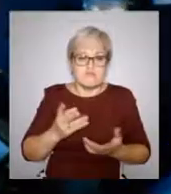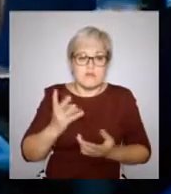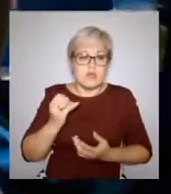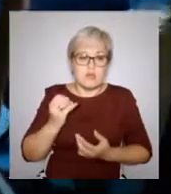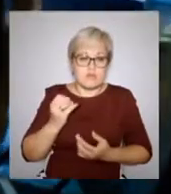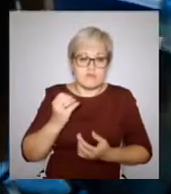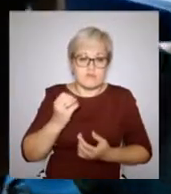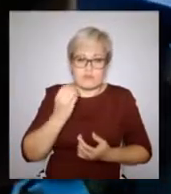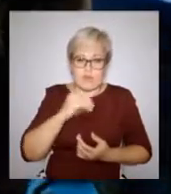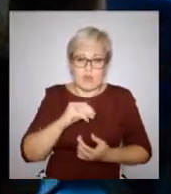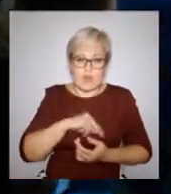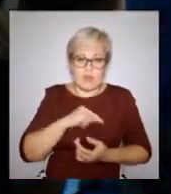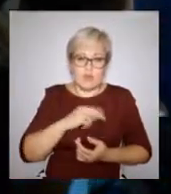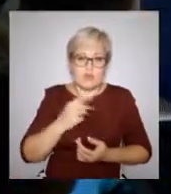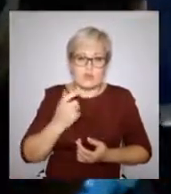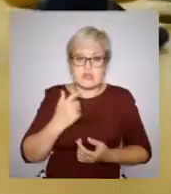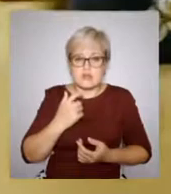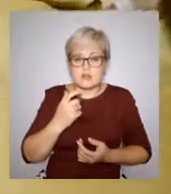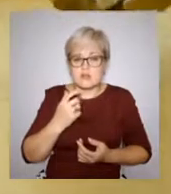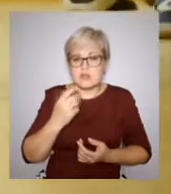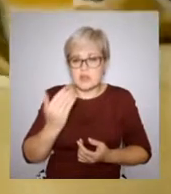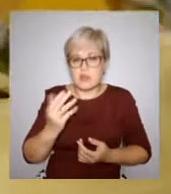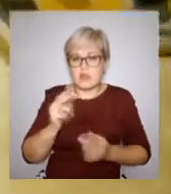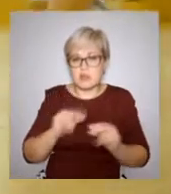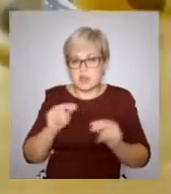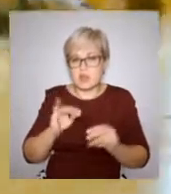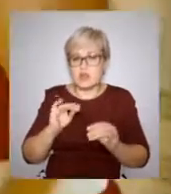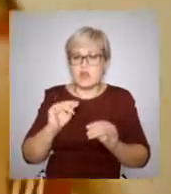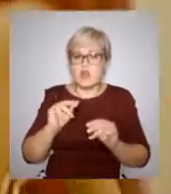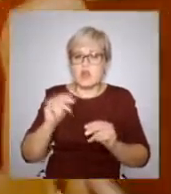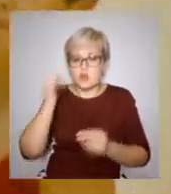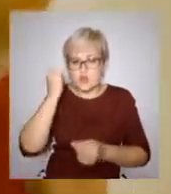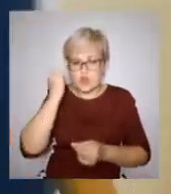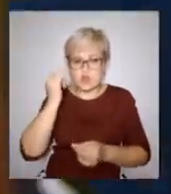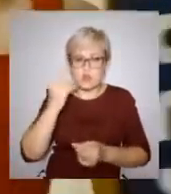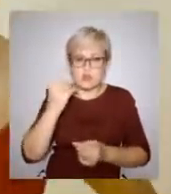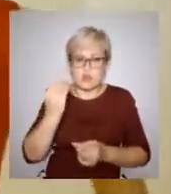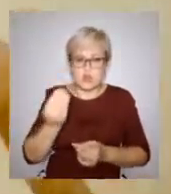тренеры ученику дает в один шанс один шанс